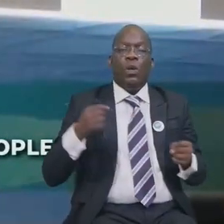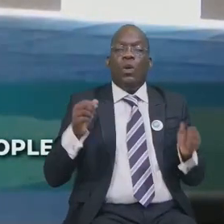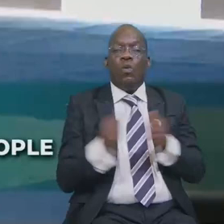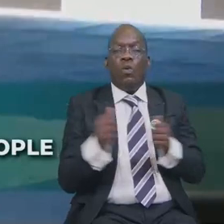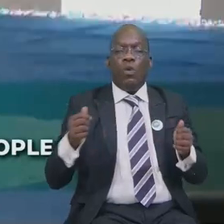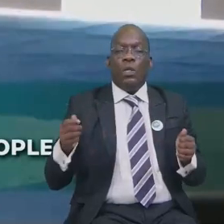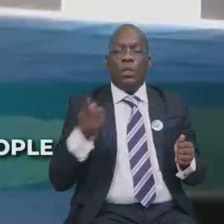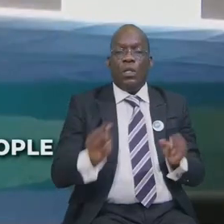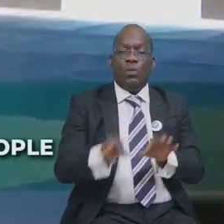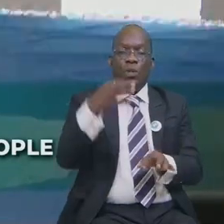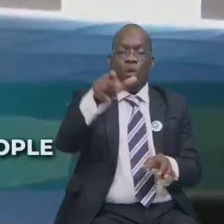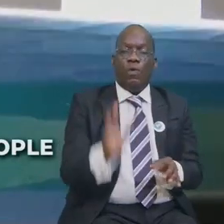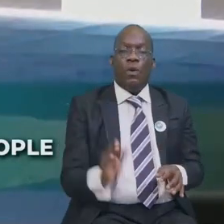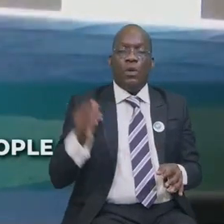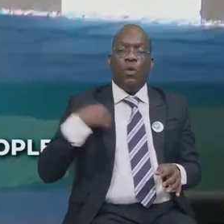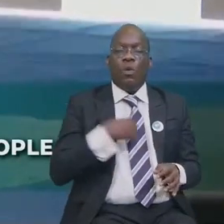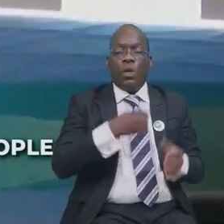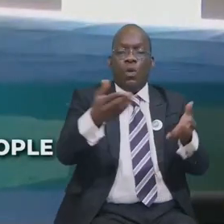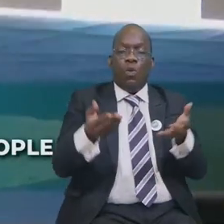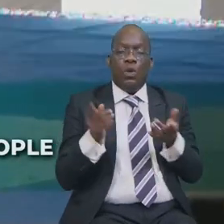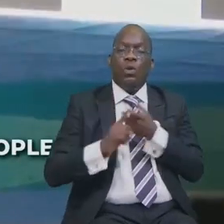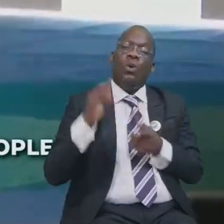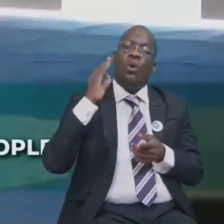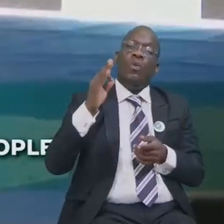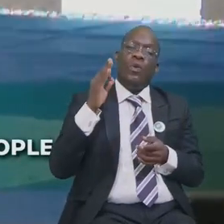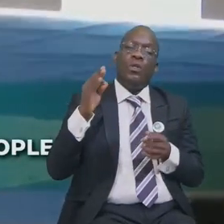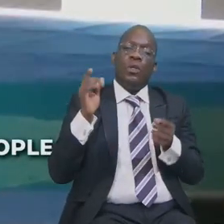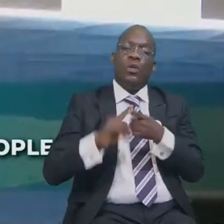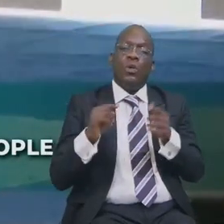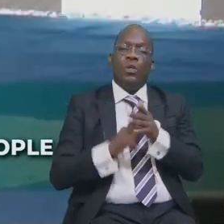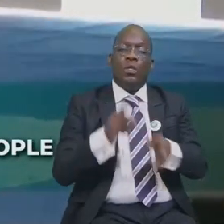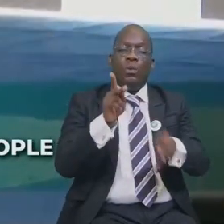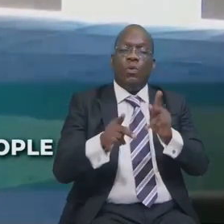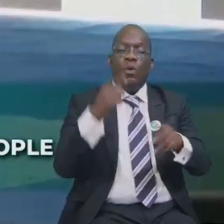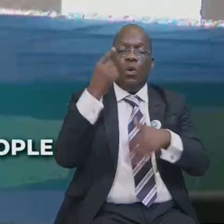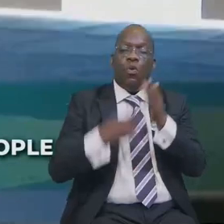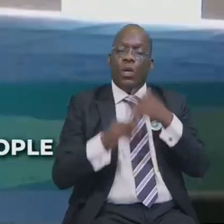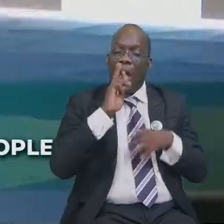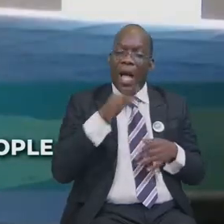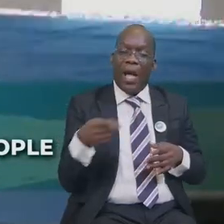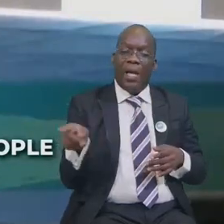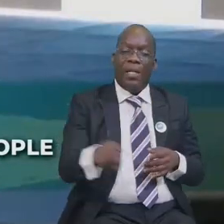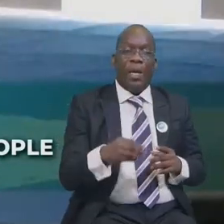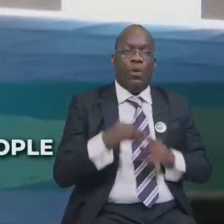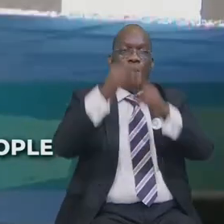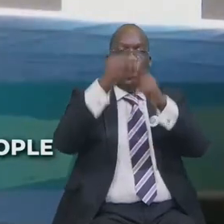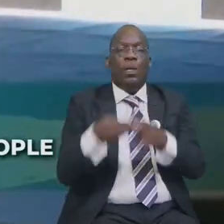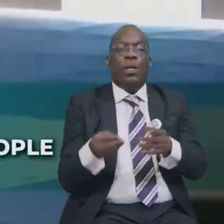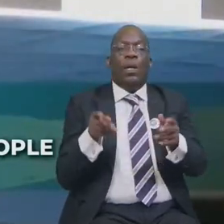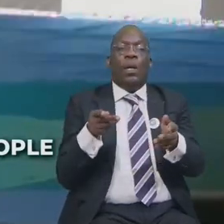Dieu. Nous voulons prêcher à ces gens-là. Quelles sont leurs particularités? Les particularités